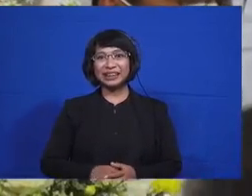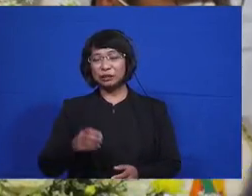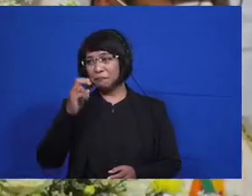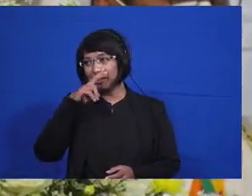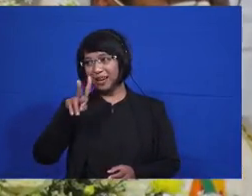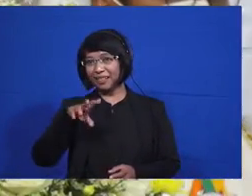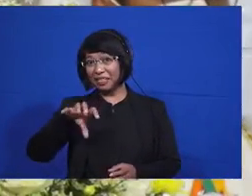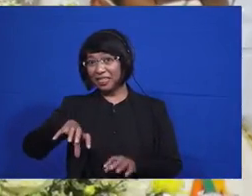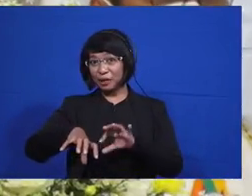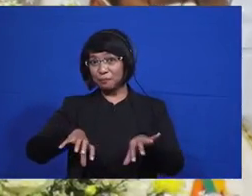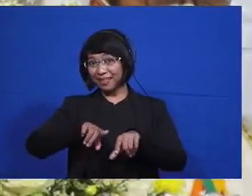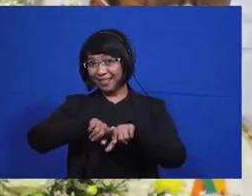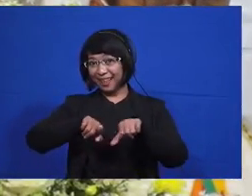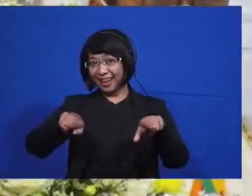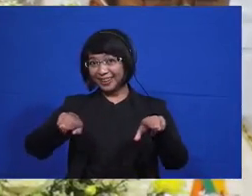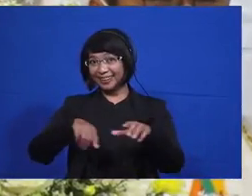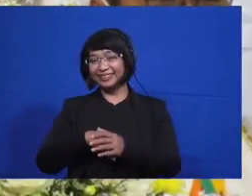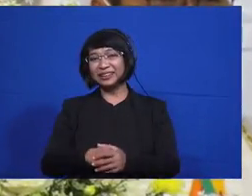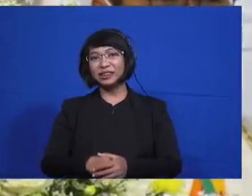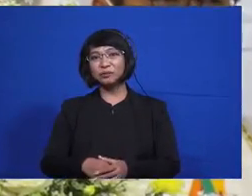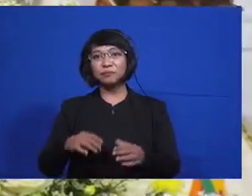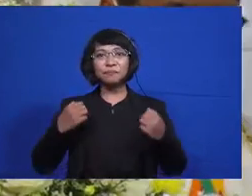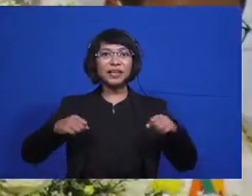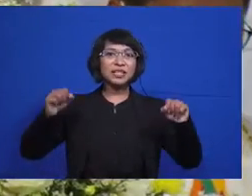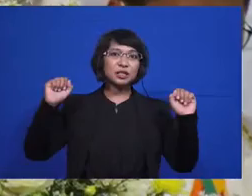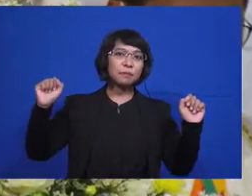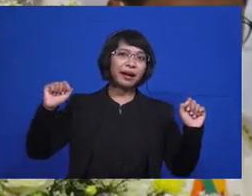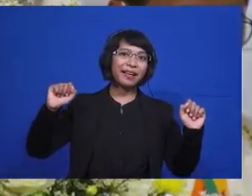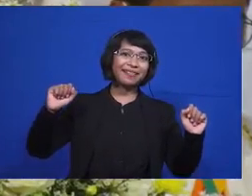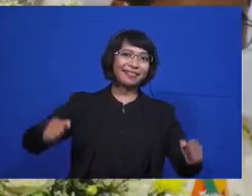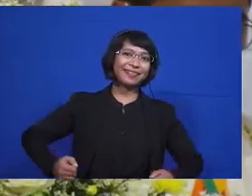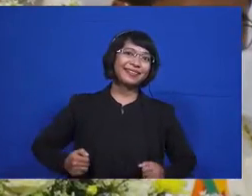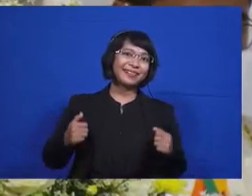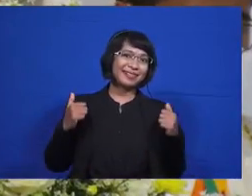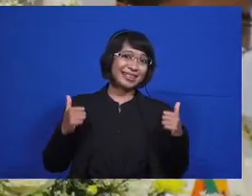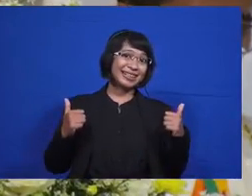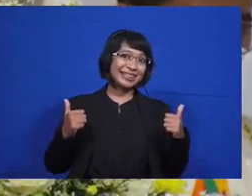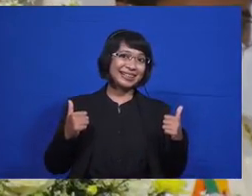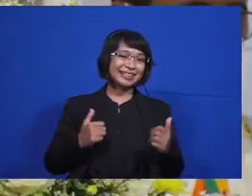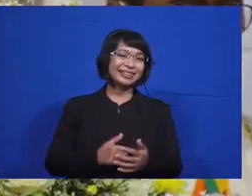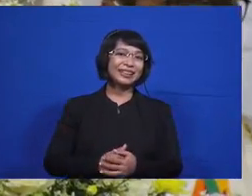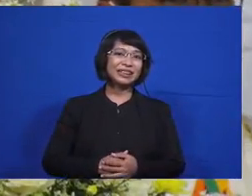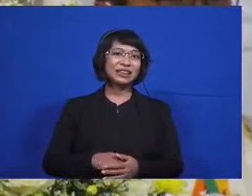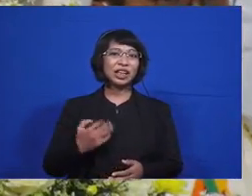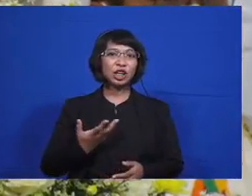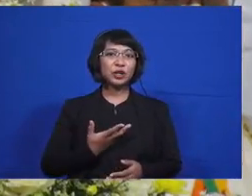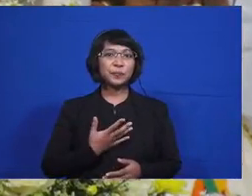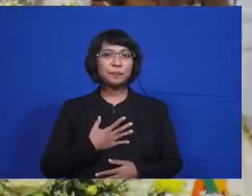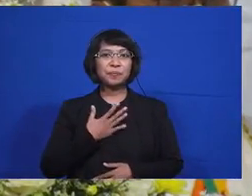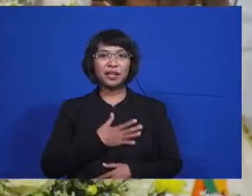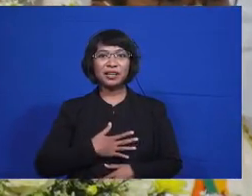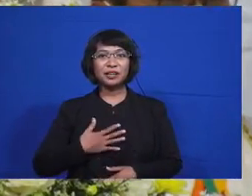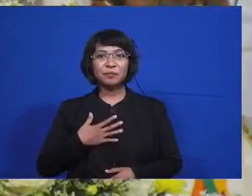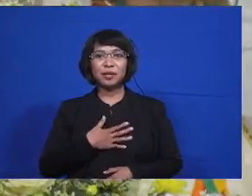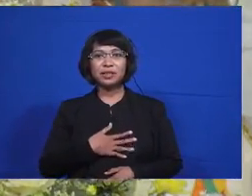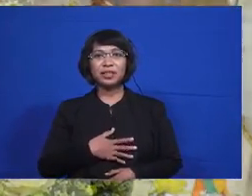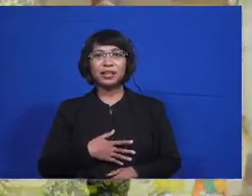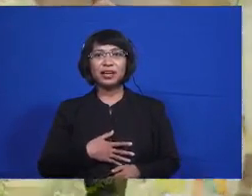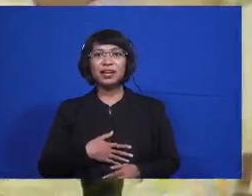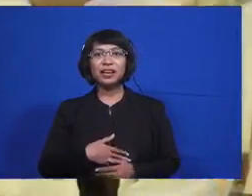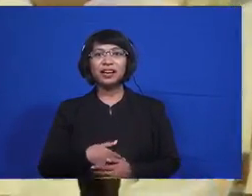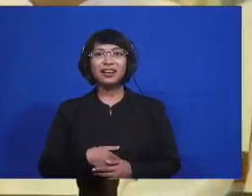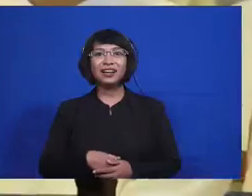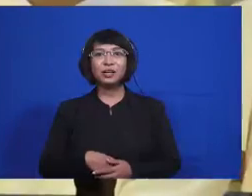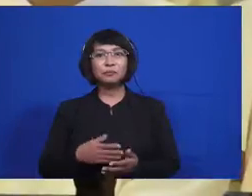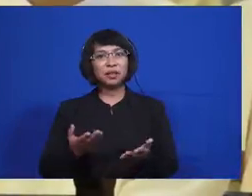lain. Namun saya melihat semangatnya yang luar biasa meskipun saya merasa atau menduga ada yang mengalami kelelahan